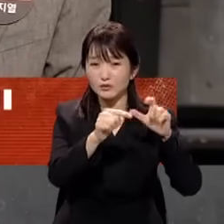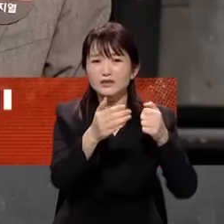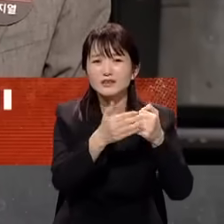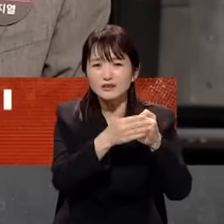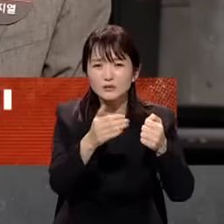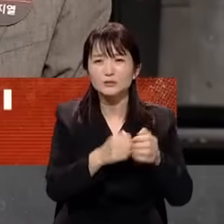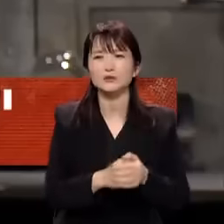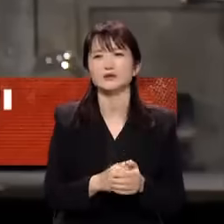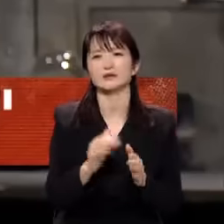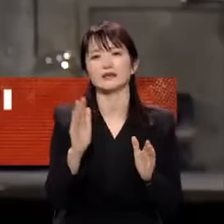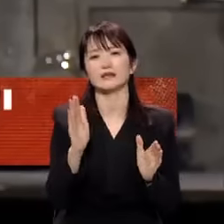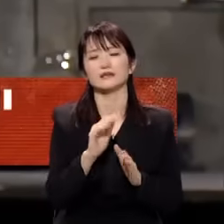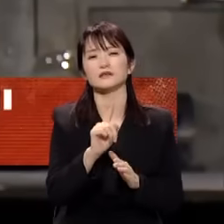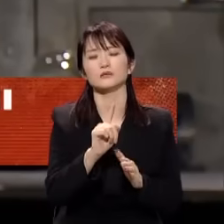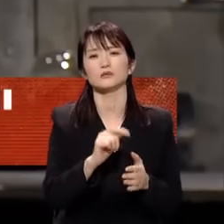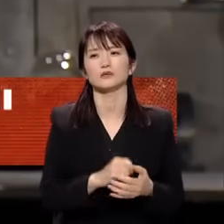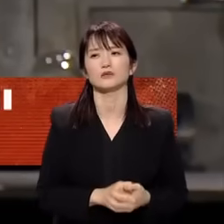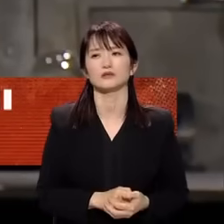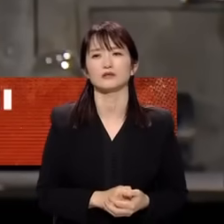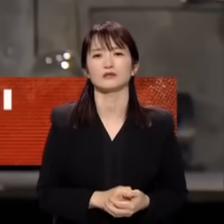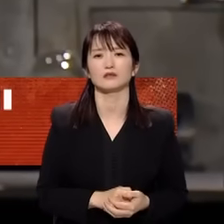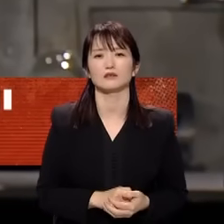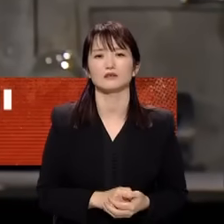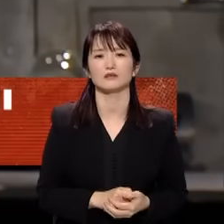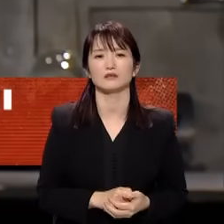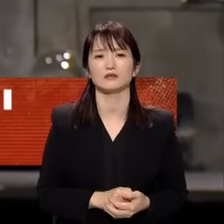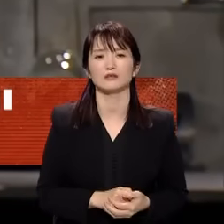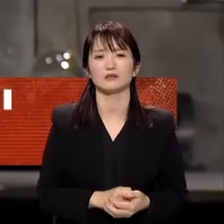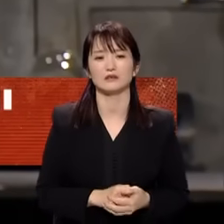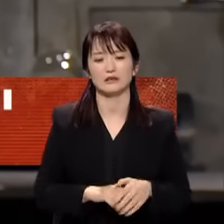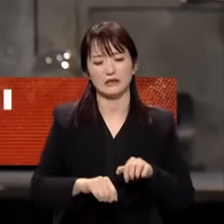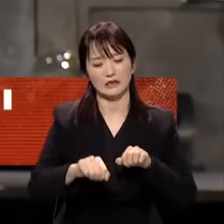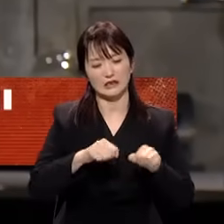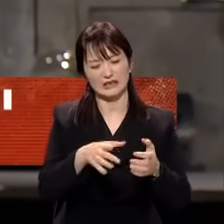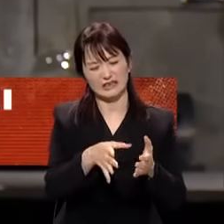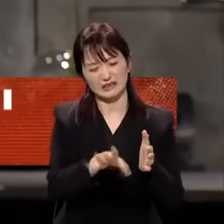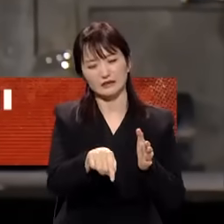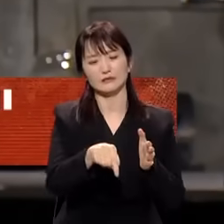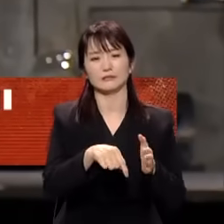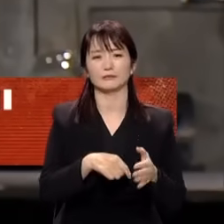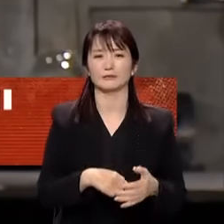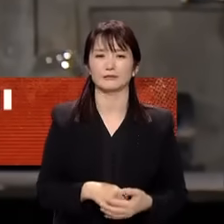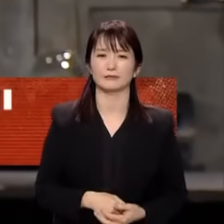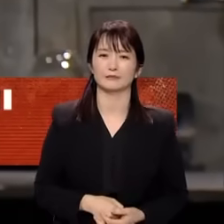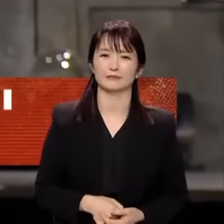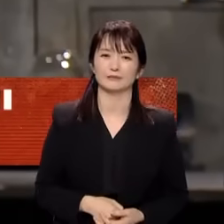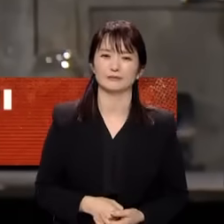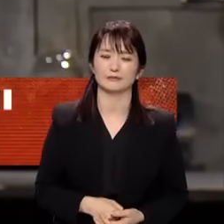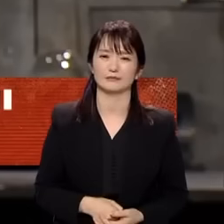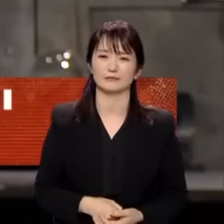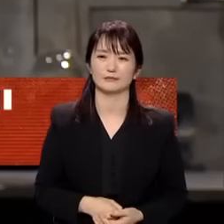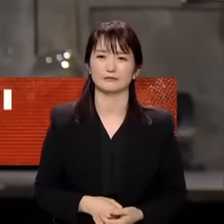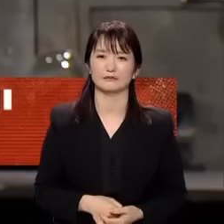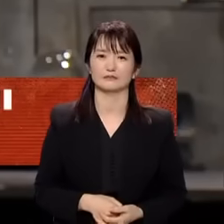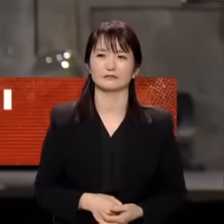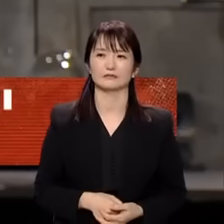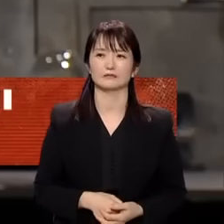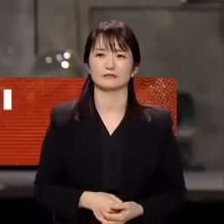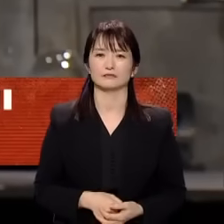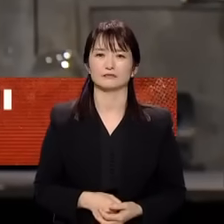학생이 윤모 씨라는 학생이 이렇게까지 된 게 아닌가 싶은 그런 생각이 안 될 수가 없잖아요. 지금